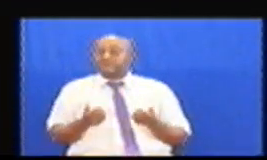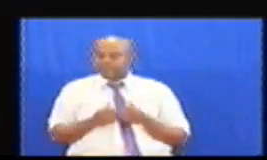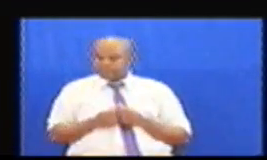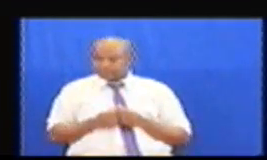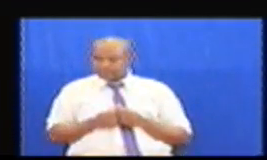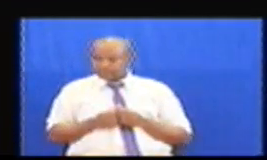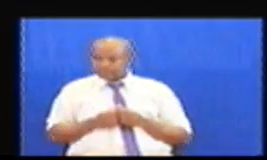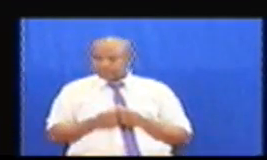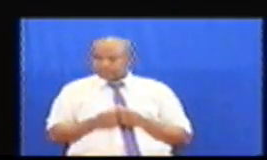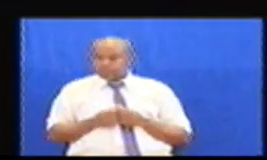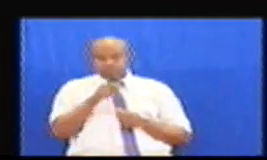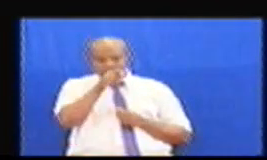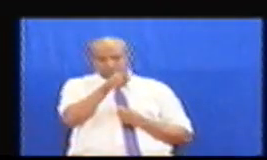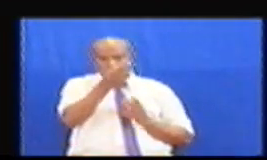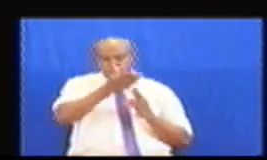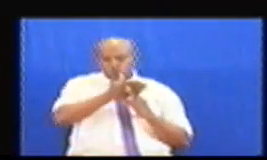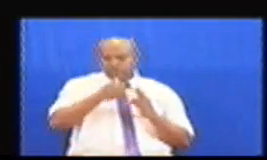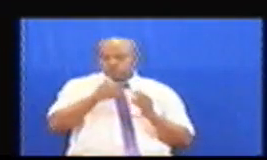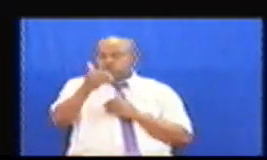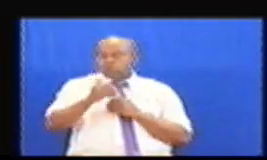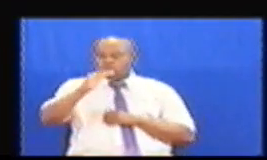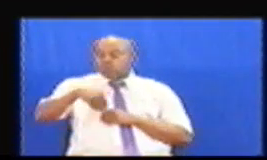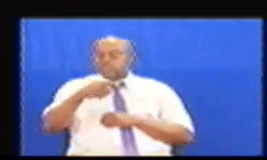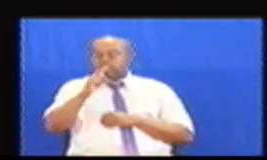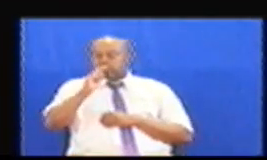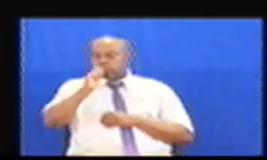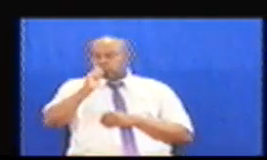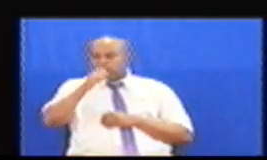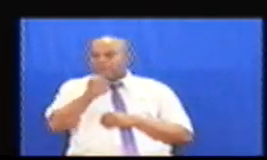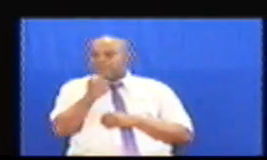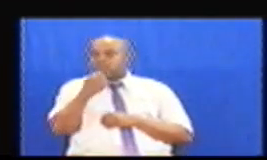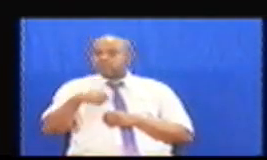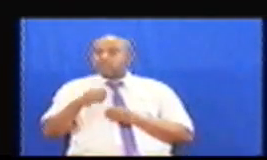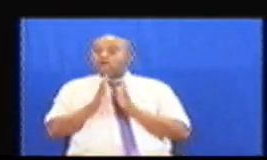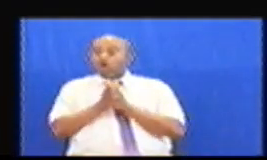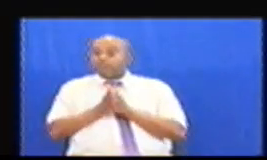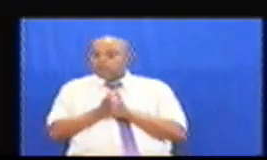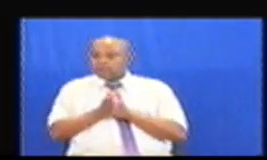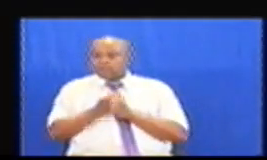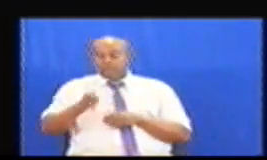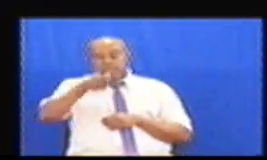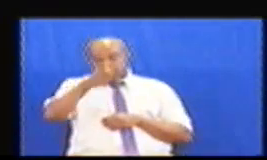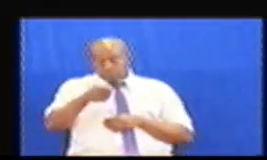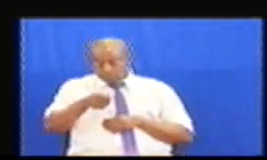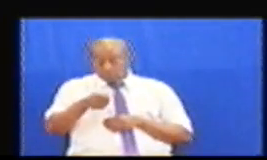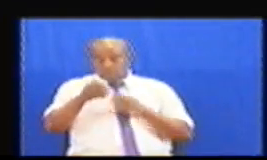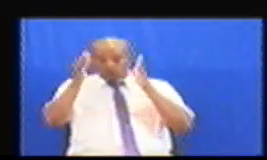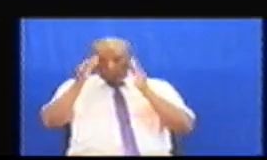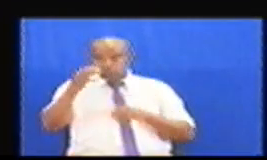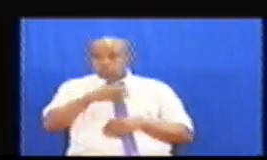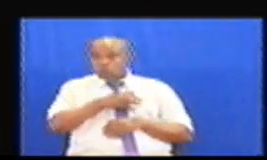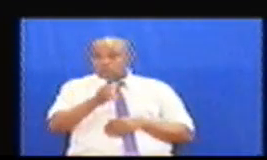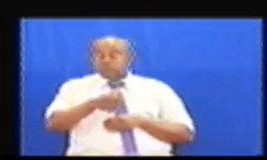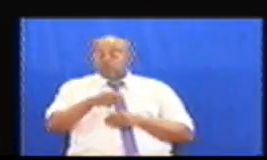ya corona, lakini pia tunaingia kwenye mwezi mtukufu wa Ramadhani. Nilikuwa naomba, ninamshukuru sana, mpongeze mheshimiwa waziri wa viwanda na biashara mheshimiwa Bashungu